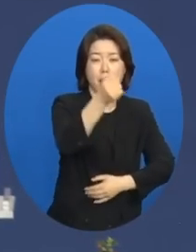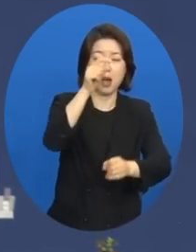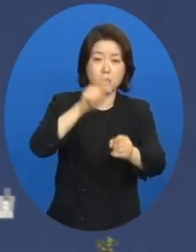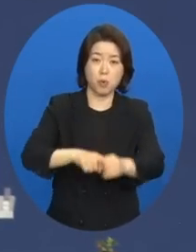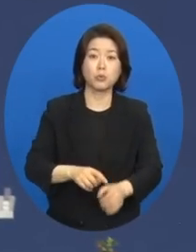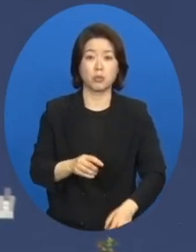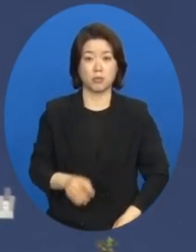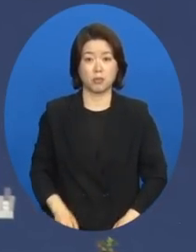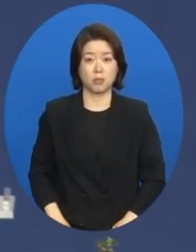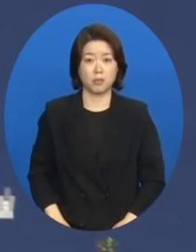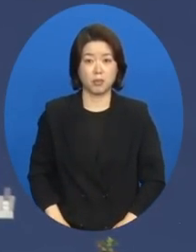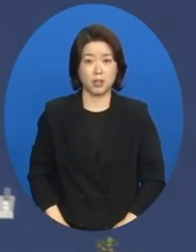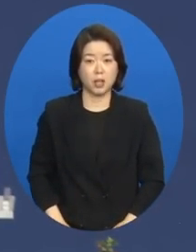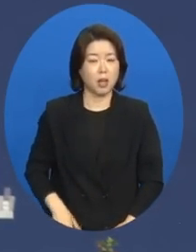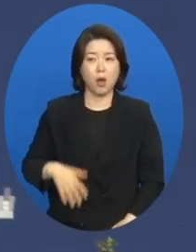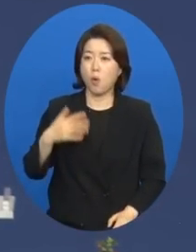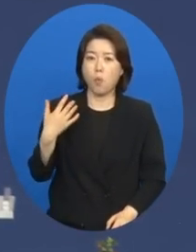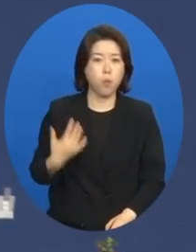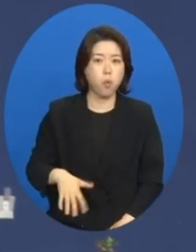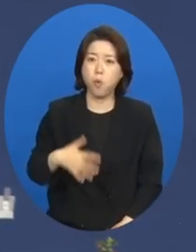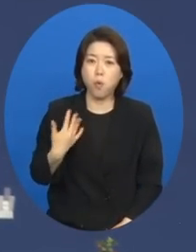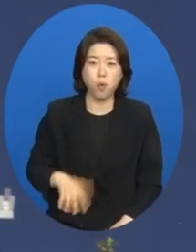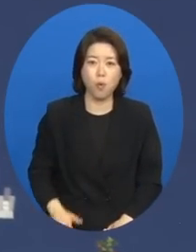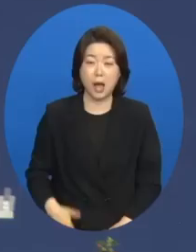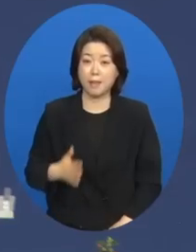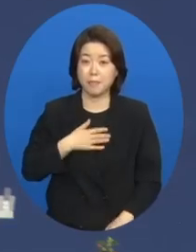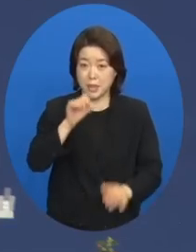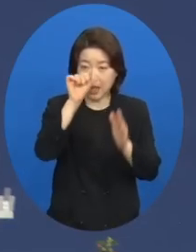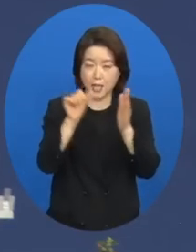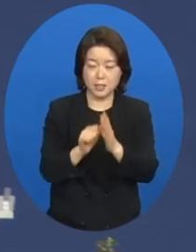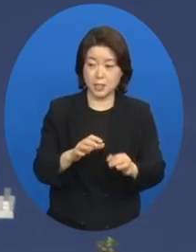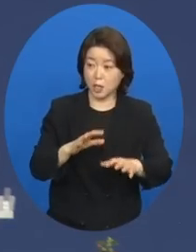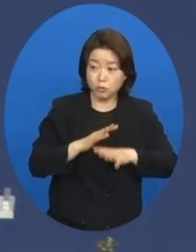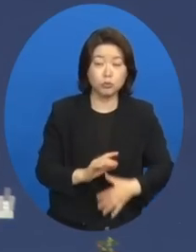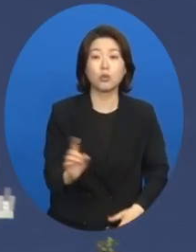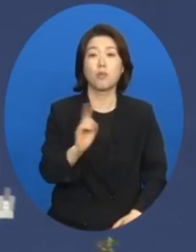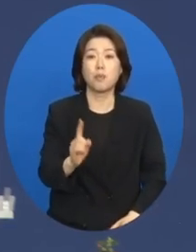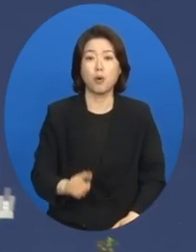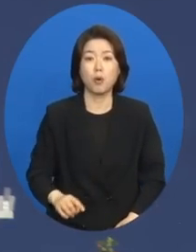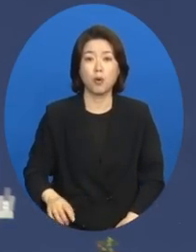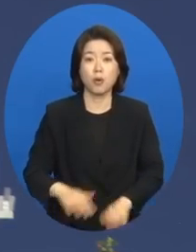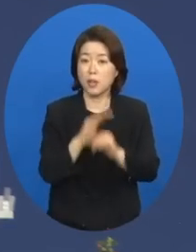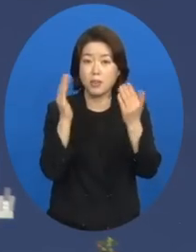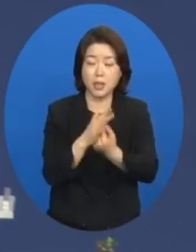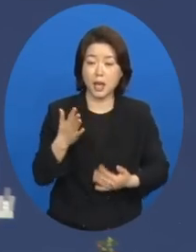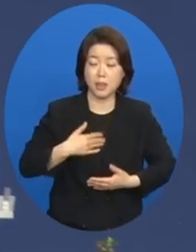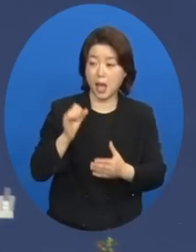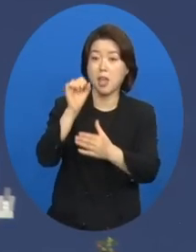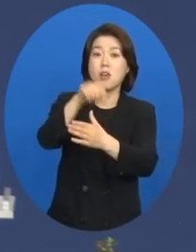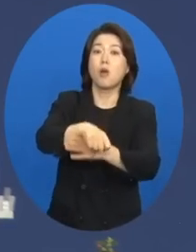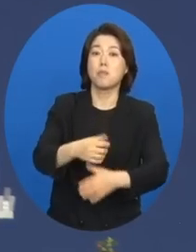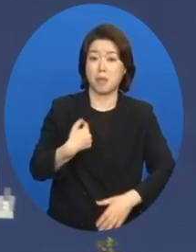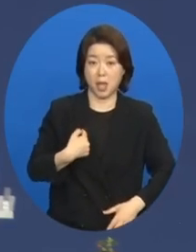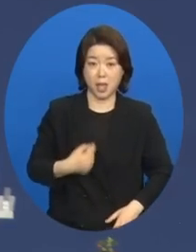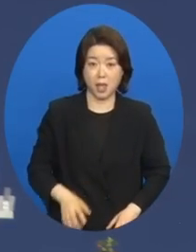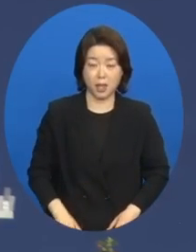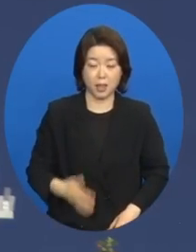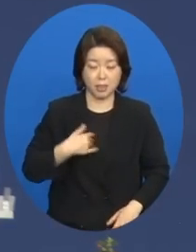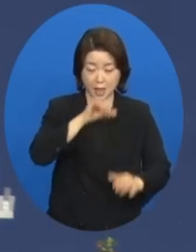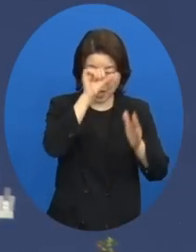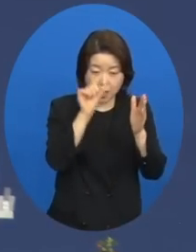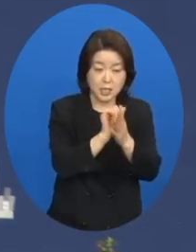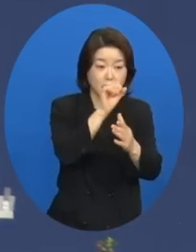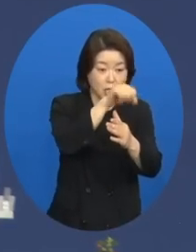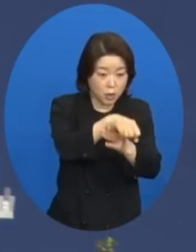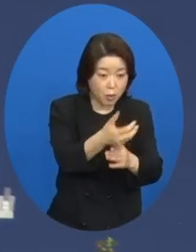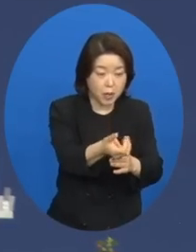함이라. 세상에 내 인생 두려움이 뭐예요? 전부 나의 열매잖아요. 내 인생에